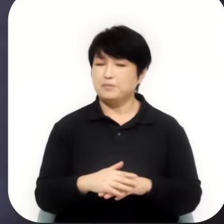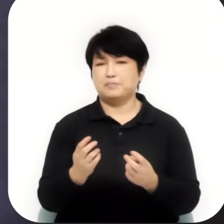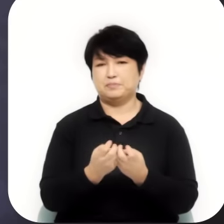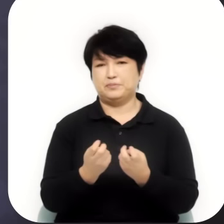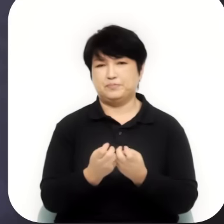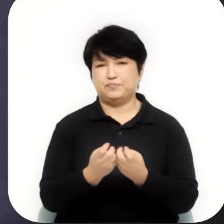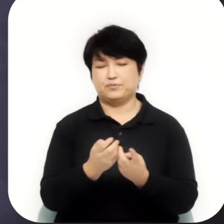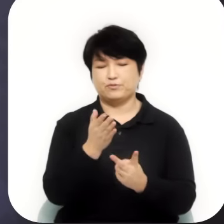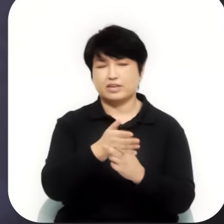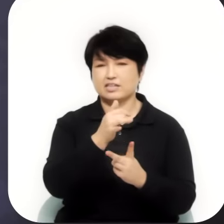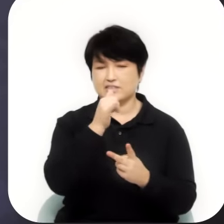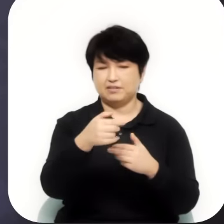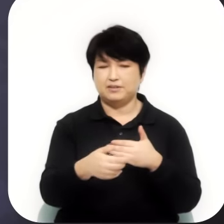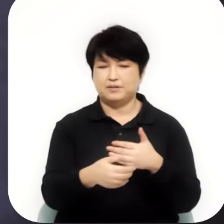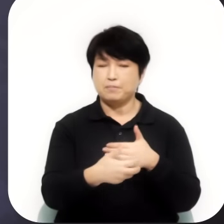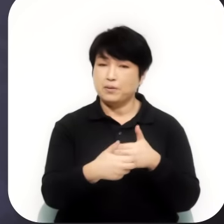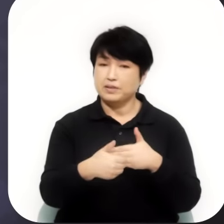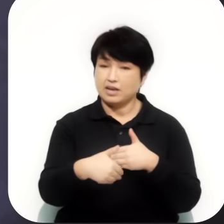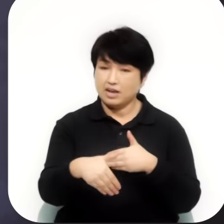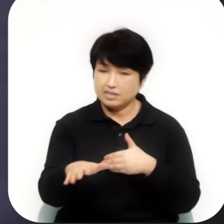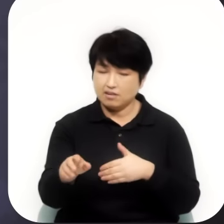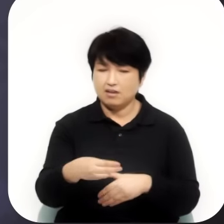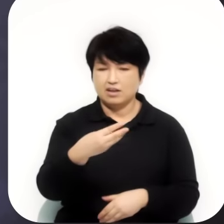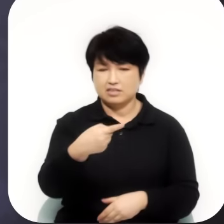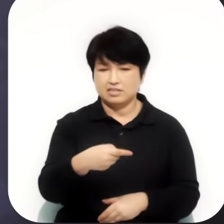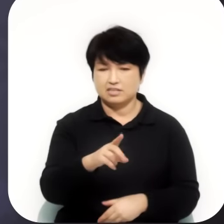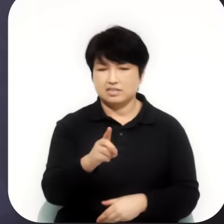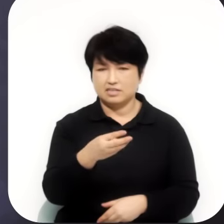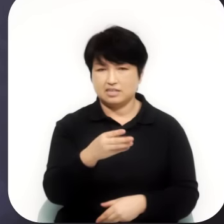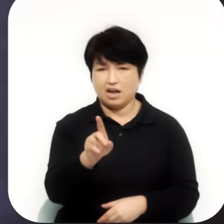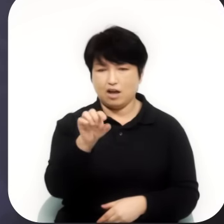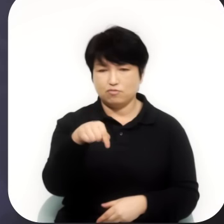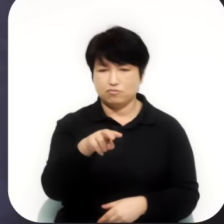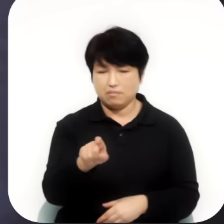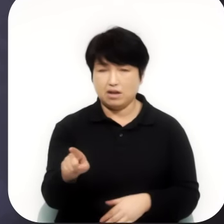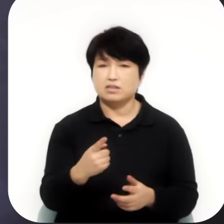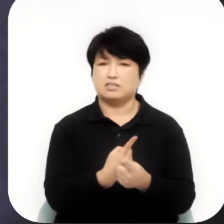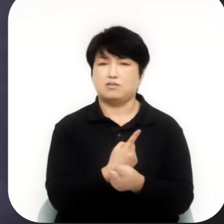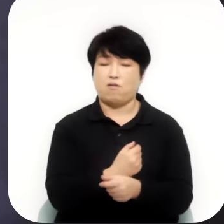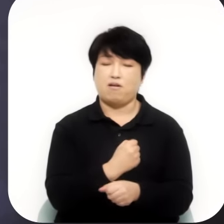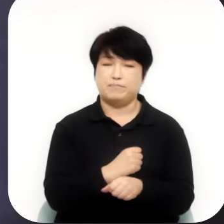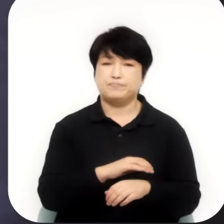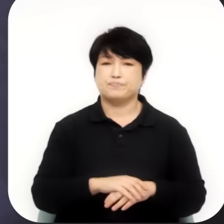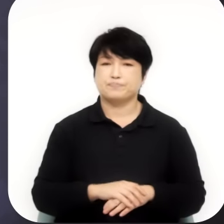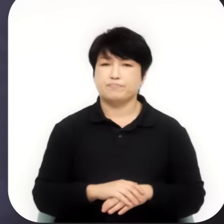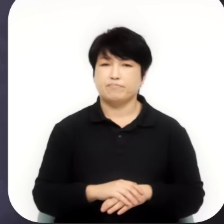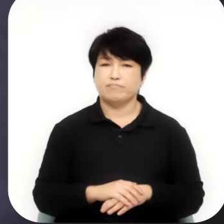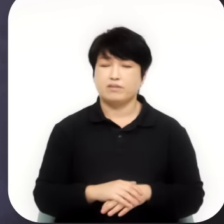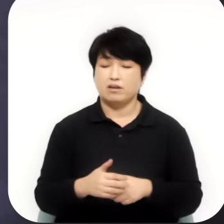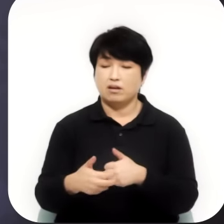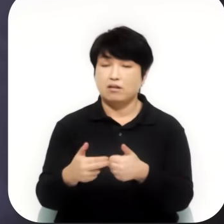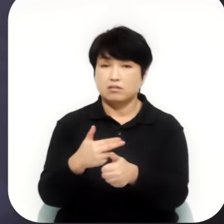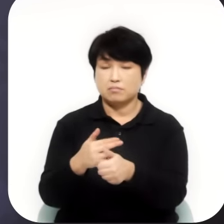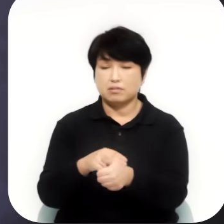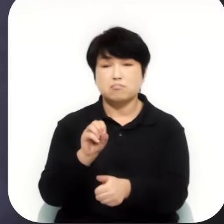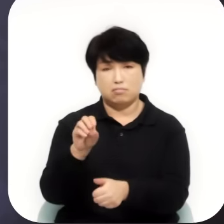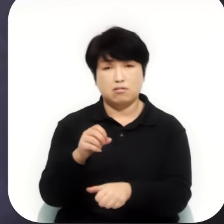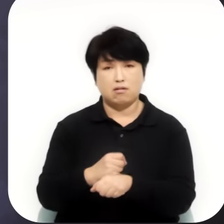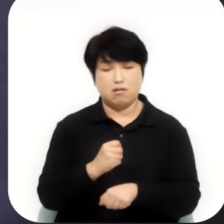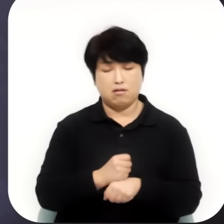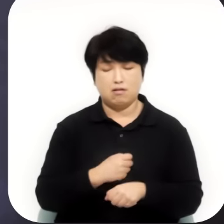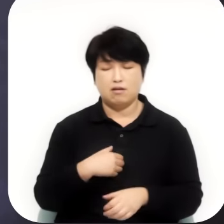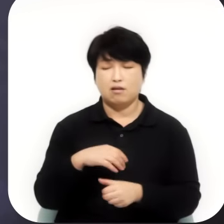가서 소위 말해서 트라우마 치료를 한다. 그러면 이제 의사하고 상담을 하면서 과거에 내가 어려웠던